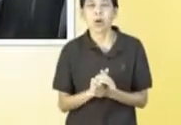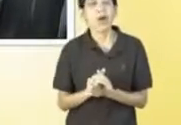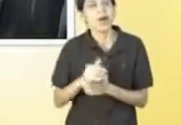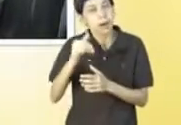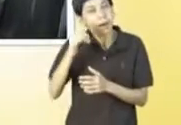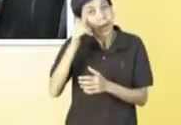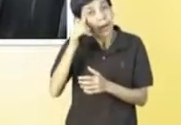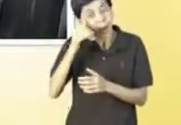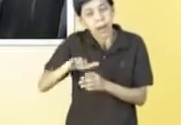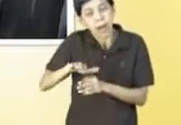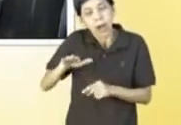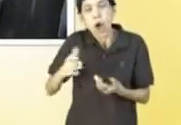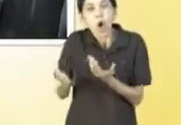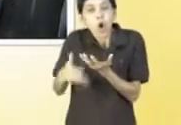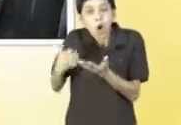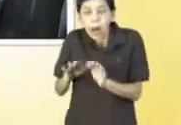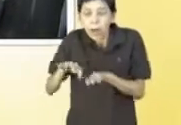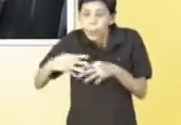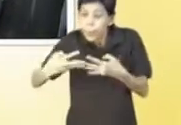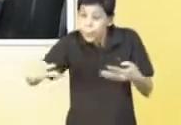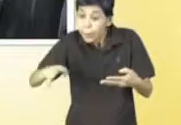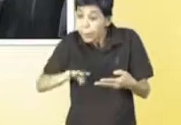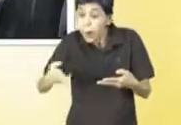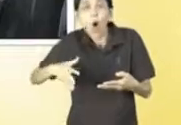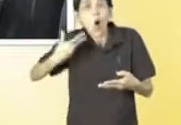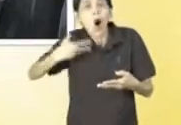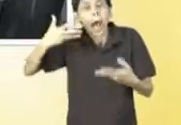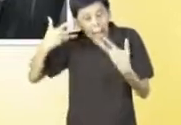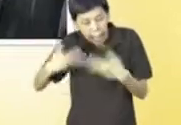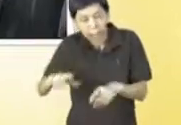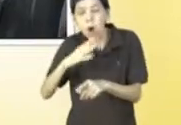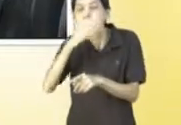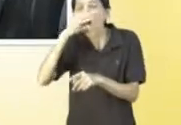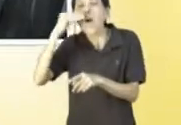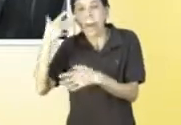ฮะ อ๋อ ปกติเราที่เนื้อย่างนี่คือย่างให้หอม